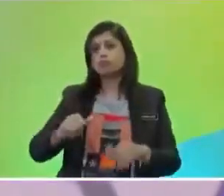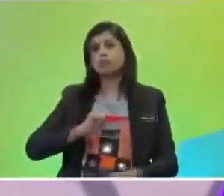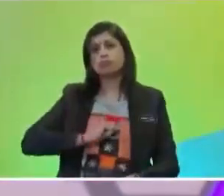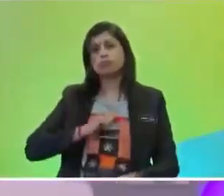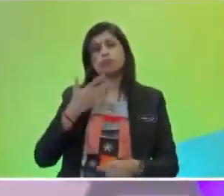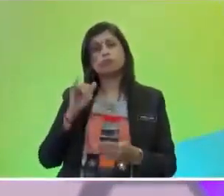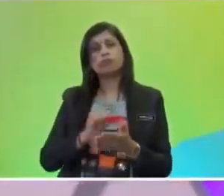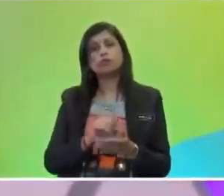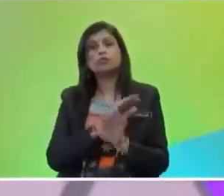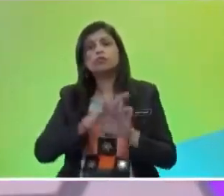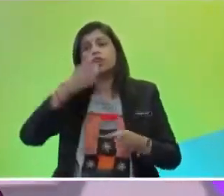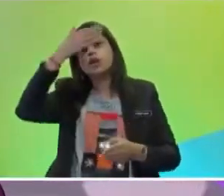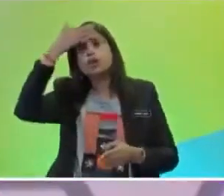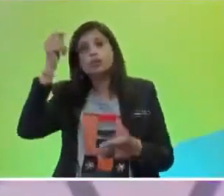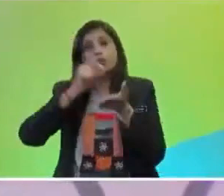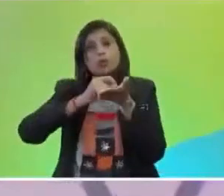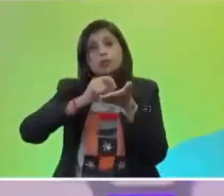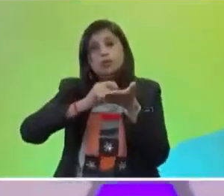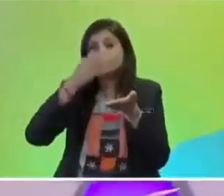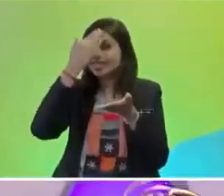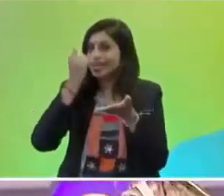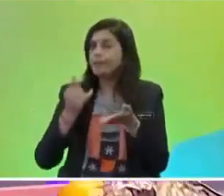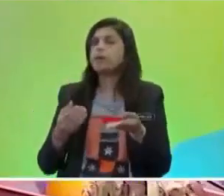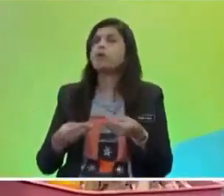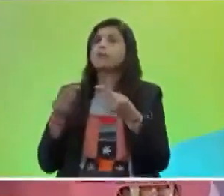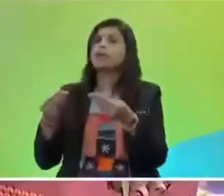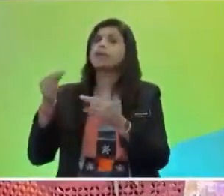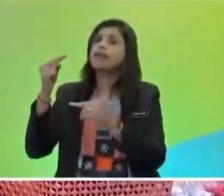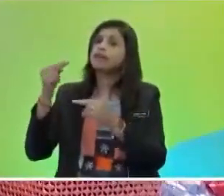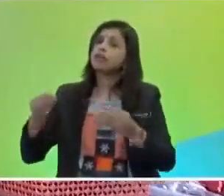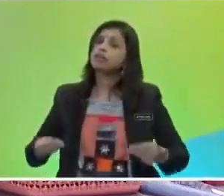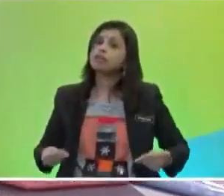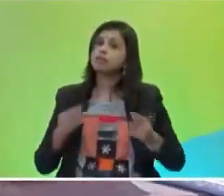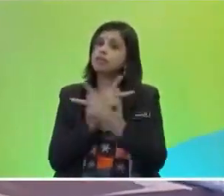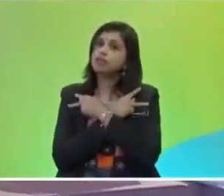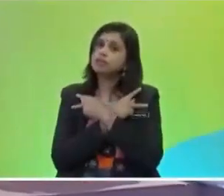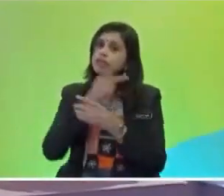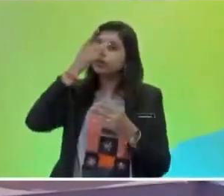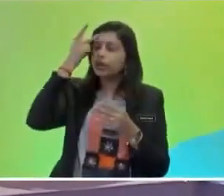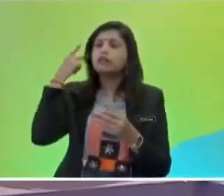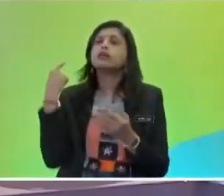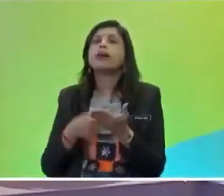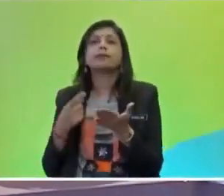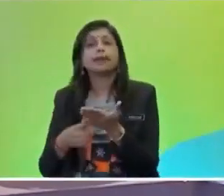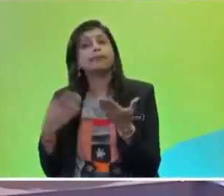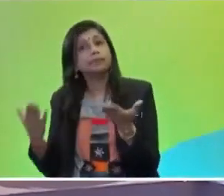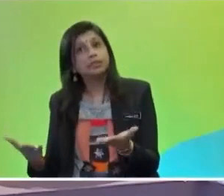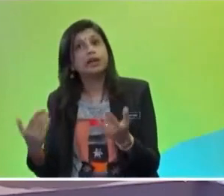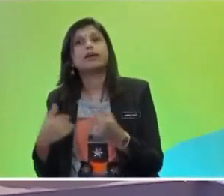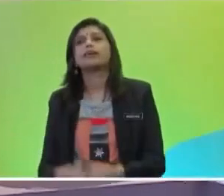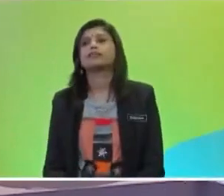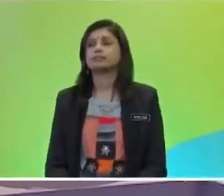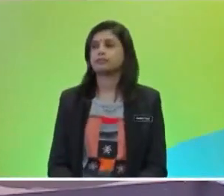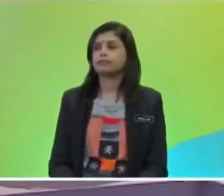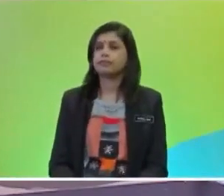untuk mereka dan boleh hadiahkan kepada jiran, yang kita nak. Memang nampak cantik ya. Okey, ini adalah satu amalan. Macam mana